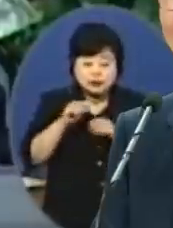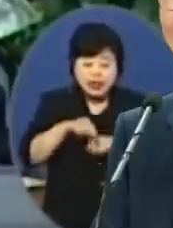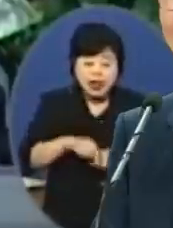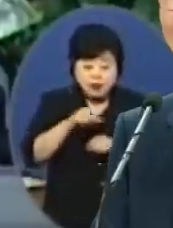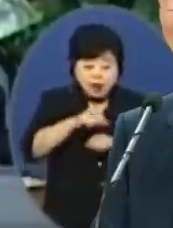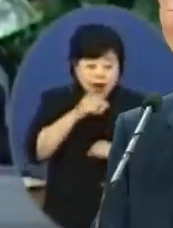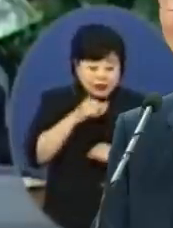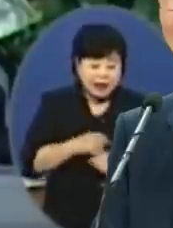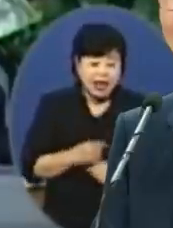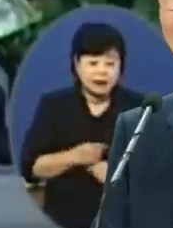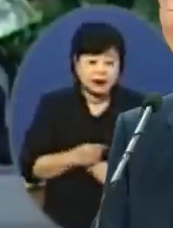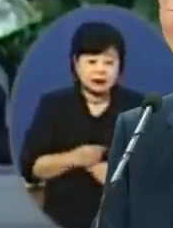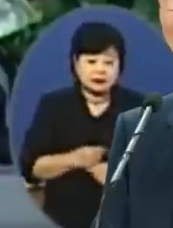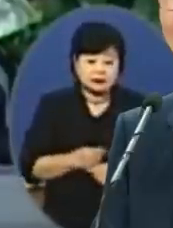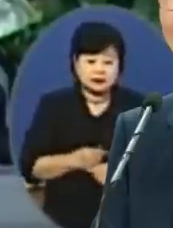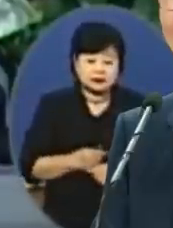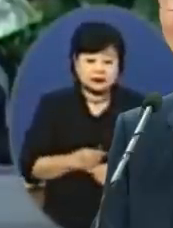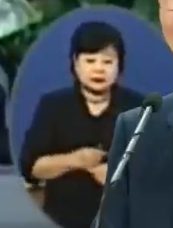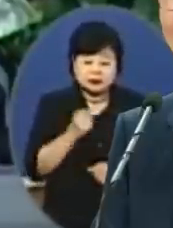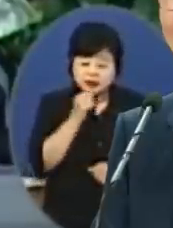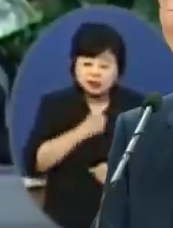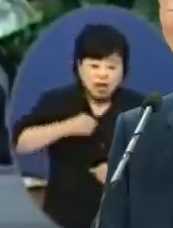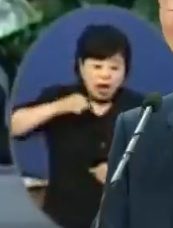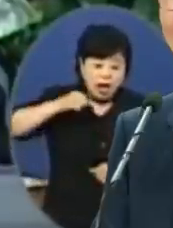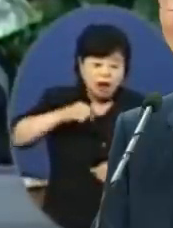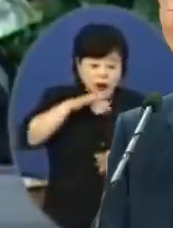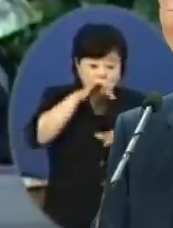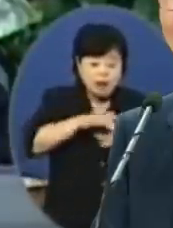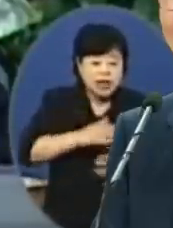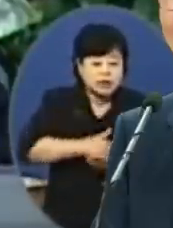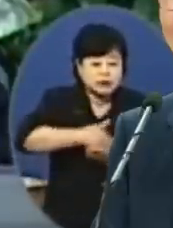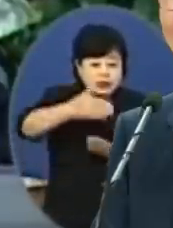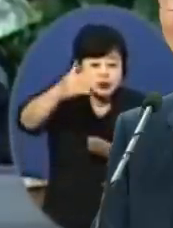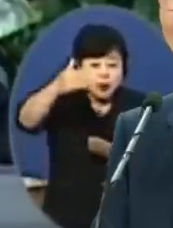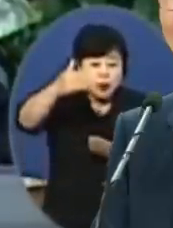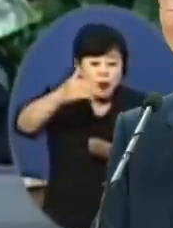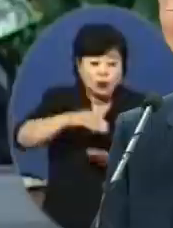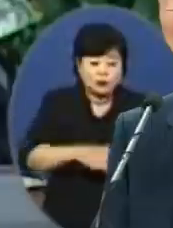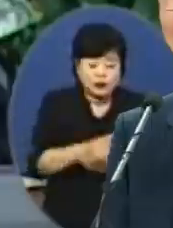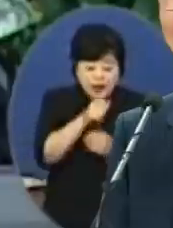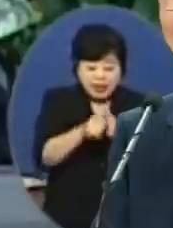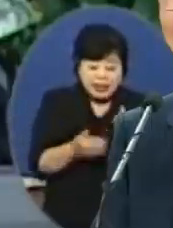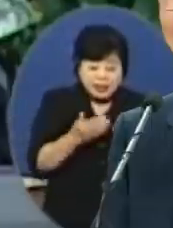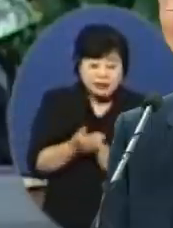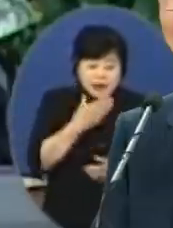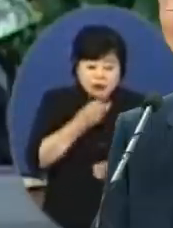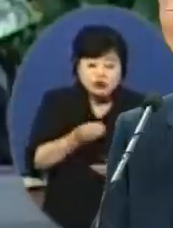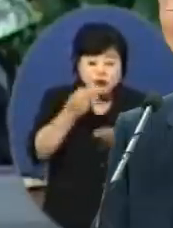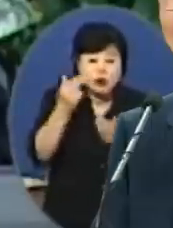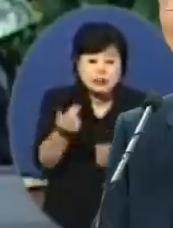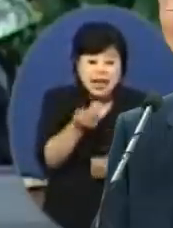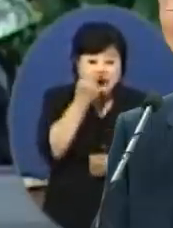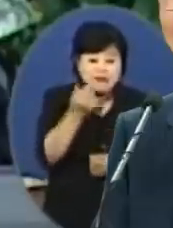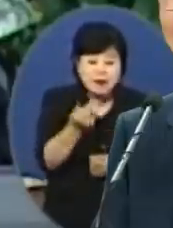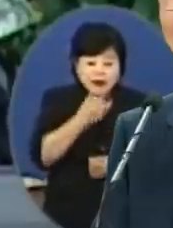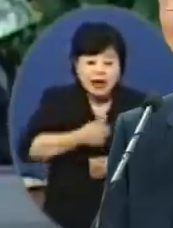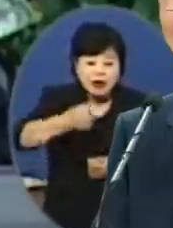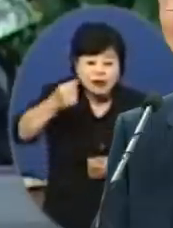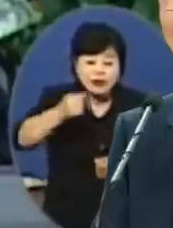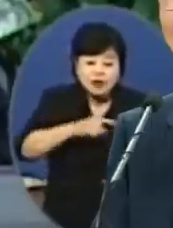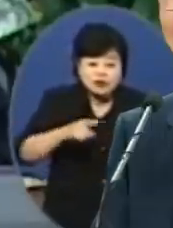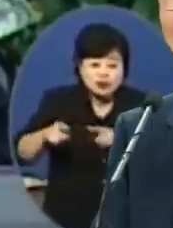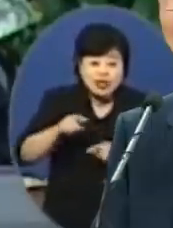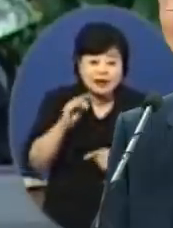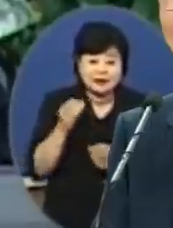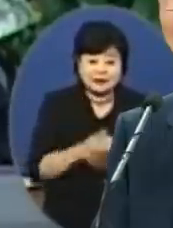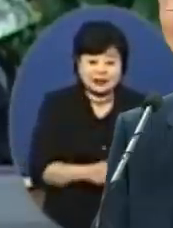멸망을 당하는 것은 단호하게 저항하고 마귀를 물리치고 하나님의 축복과 생명은 내 것이라고